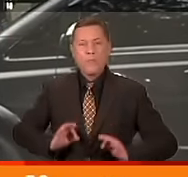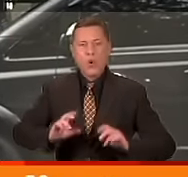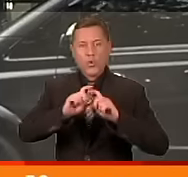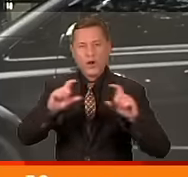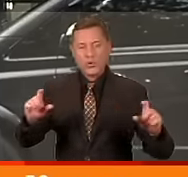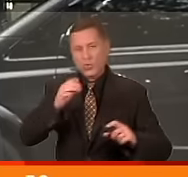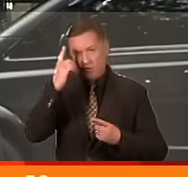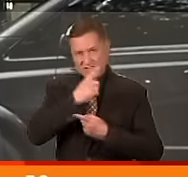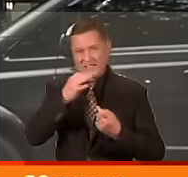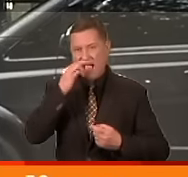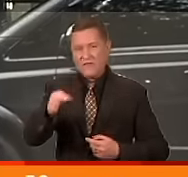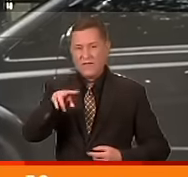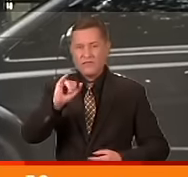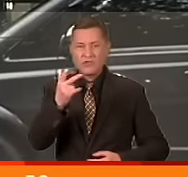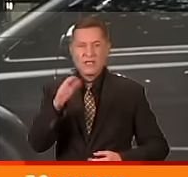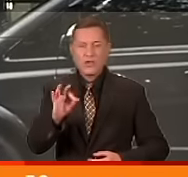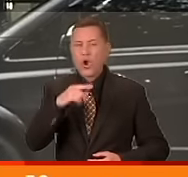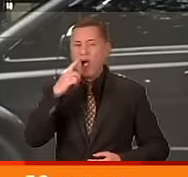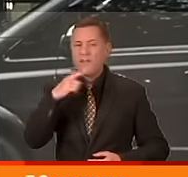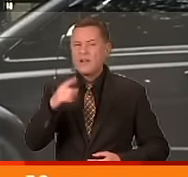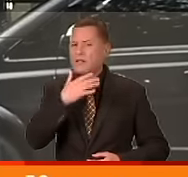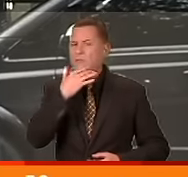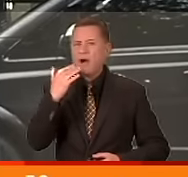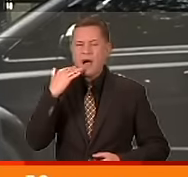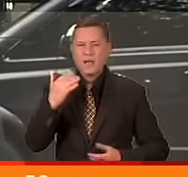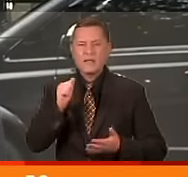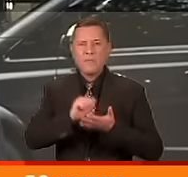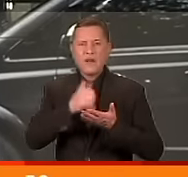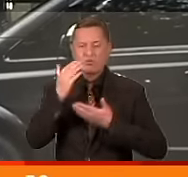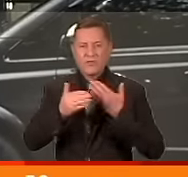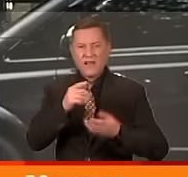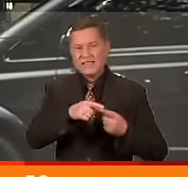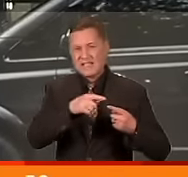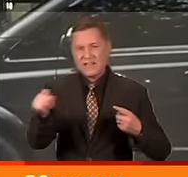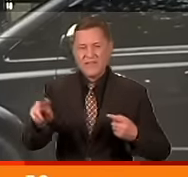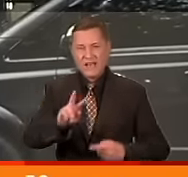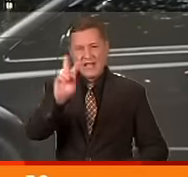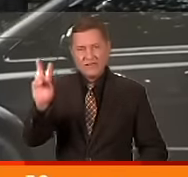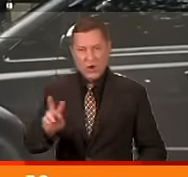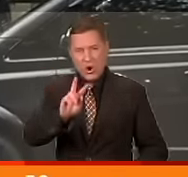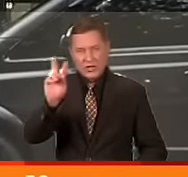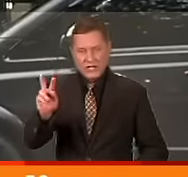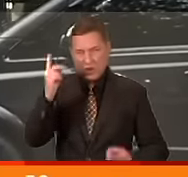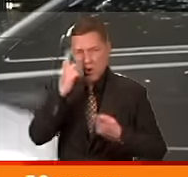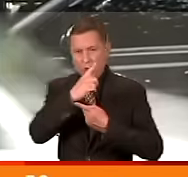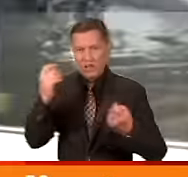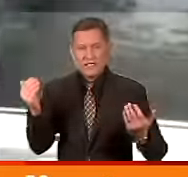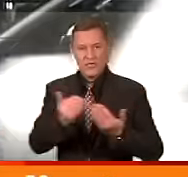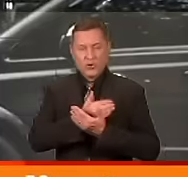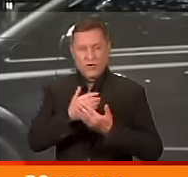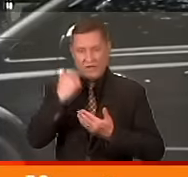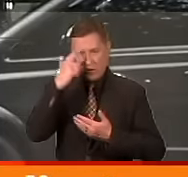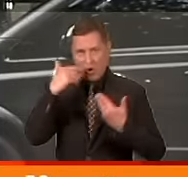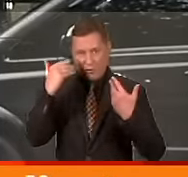Юрій Луценко. Говорив він досить багато. Прес-конференція тривала 2 години. Оголосив він на прес-конференції і нові обличчя у